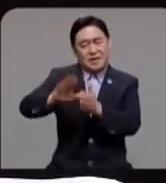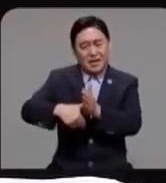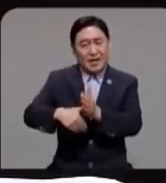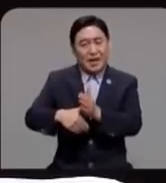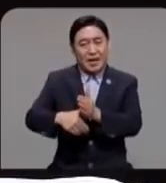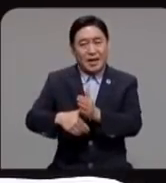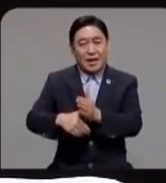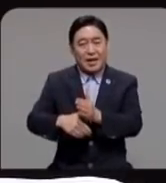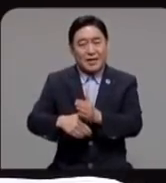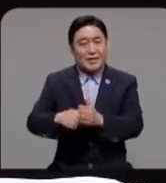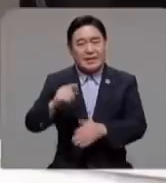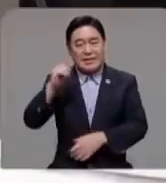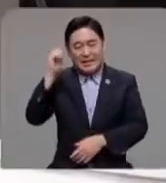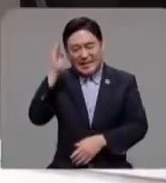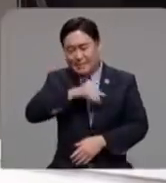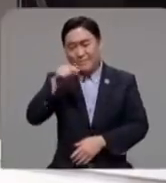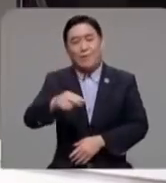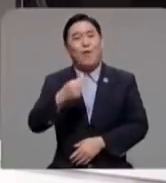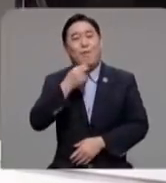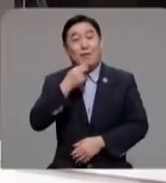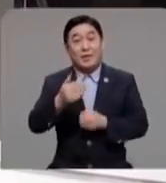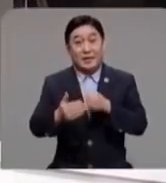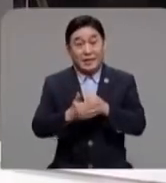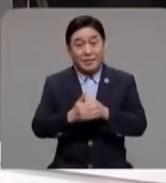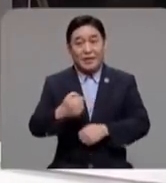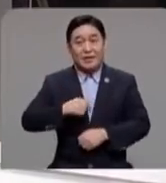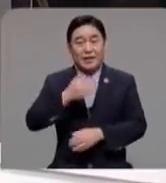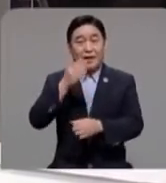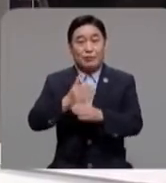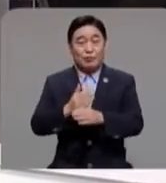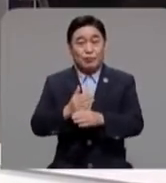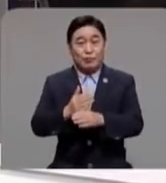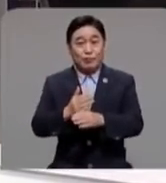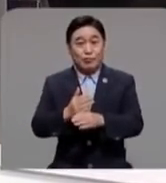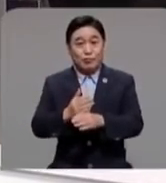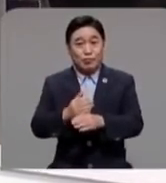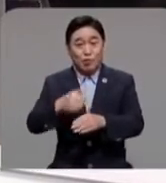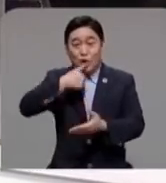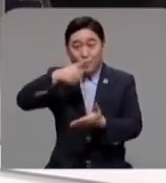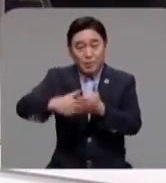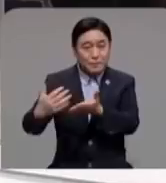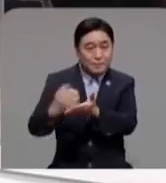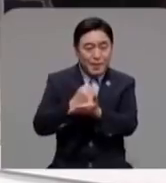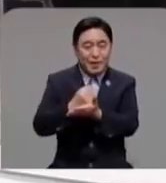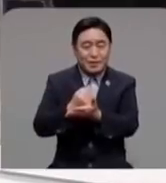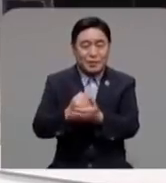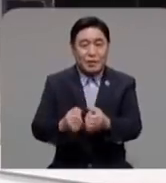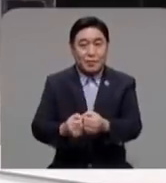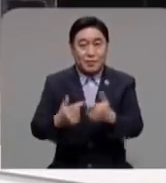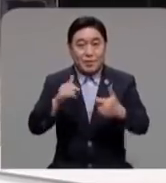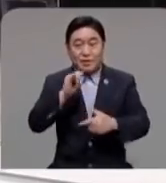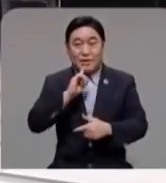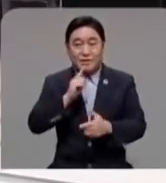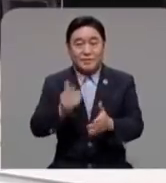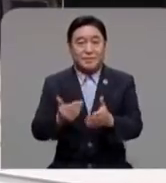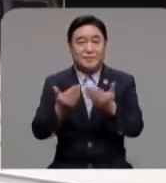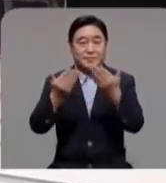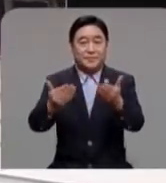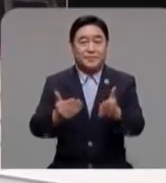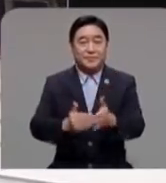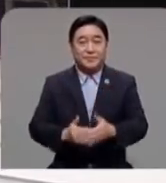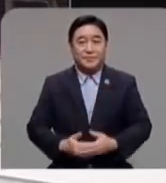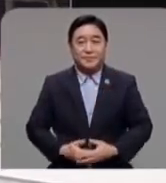아무 약점이 없습니다. 그래서 저는 제가 중도 확장성이 제일 강하다고 생각을 합니다. 여기까지 말씀을 드리겠습니다.